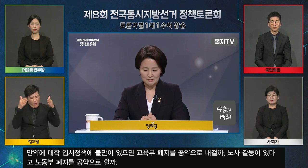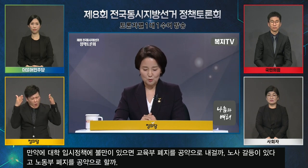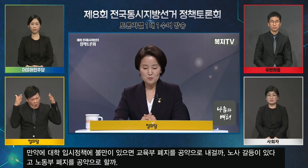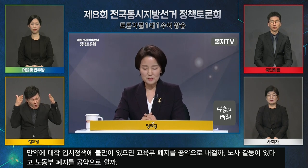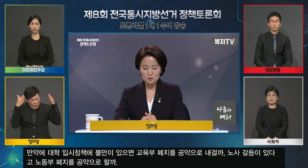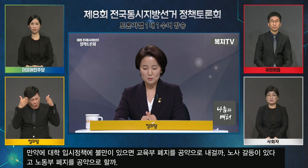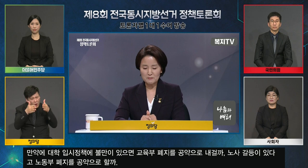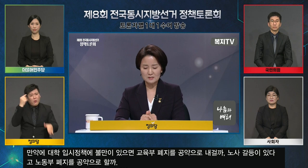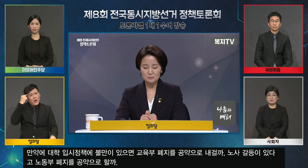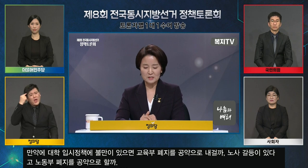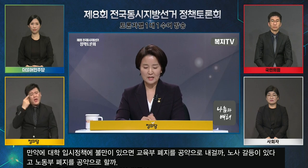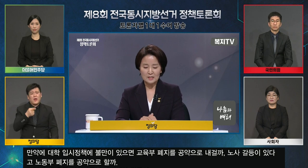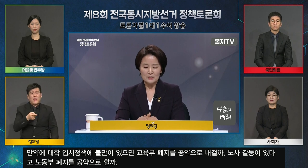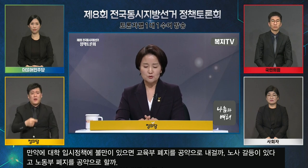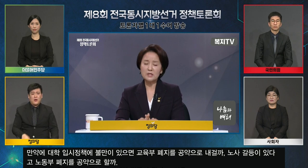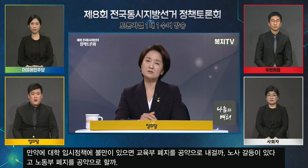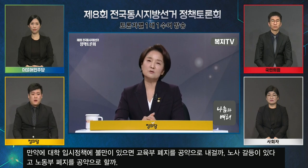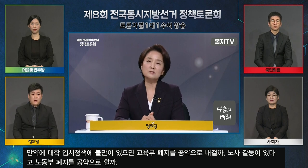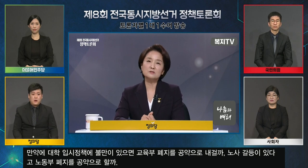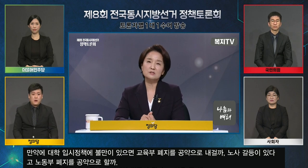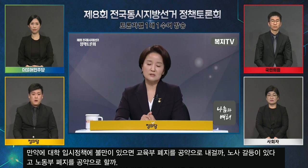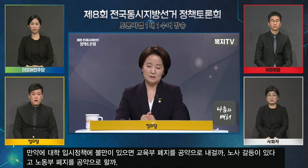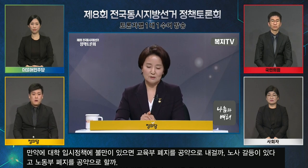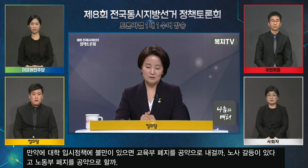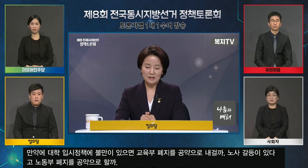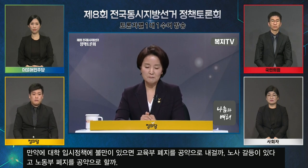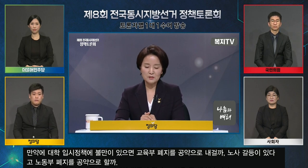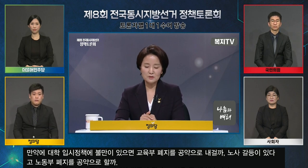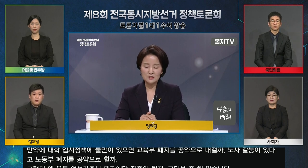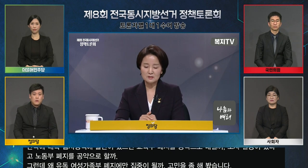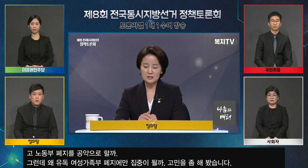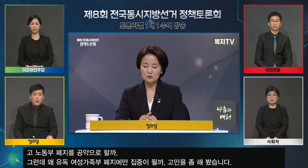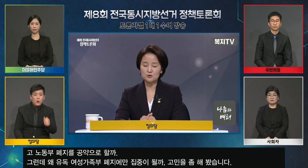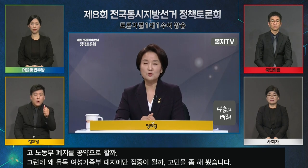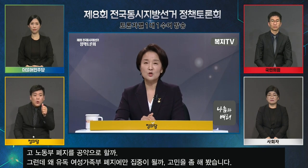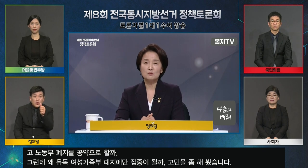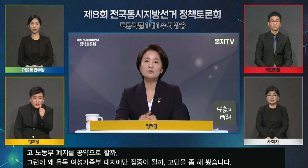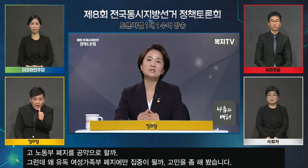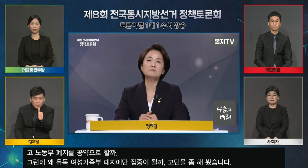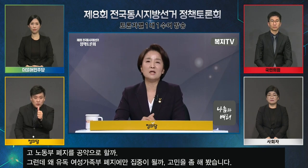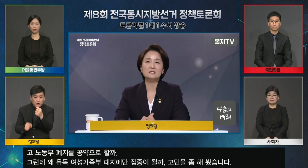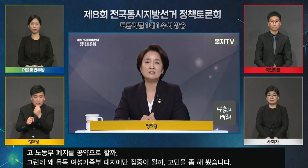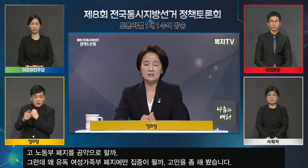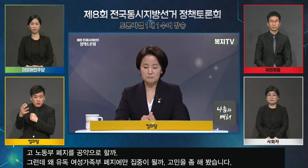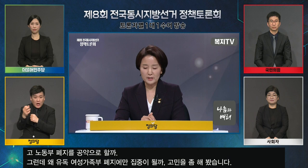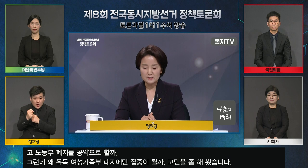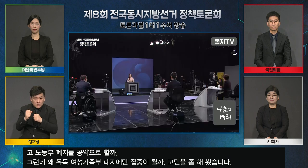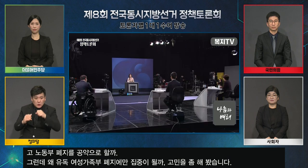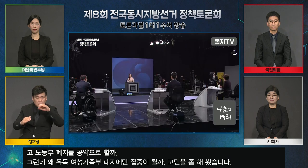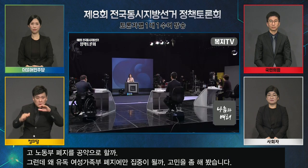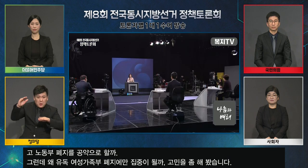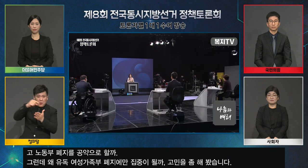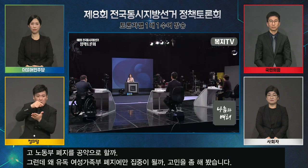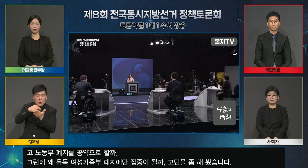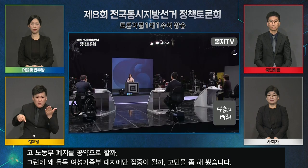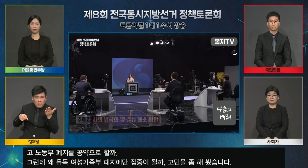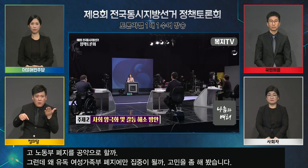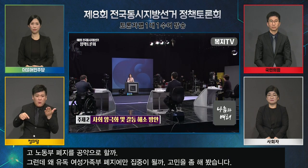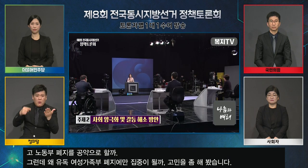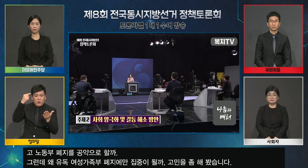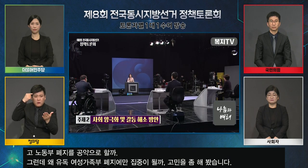고민을 좀 해봤습니다. 주된 정서는 남성이라는 이유로 불익을 받는다는 피해의식 또